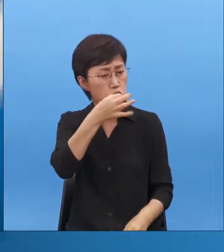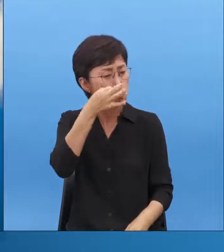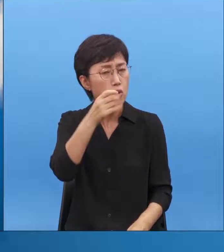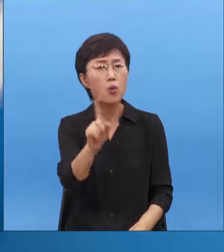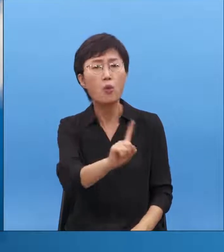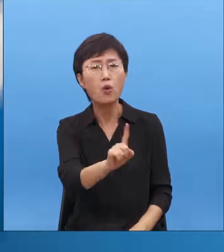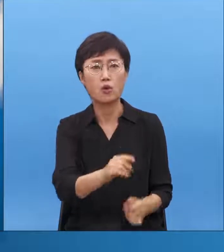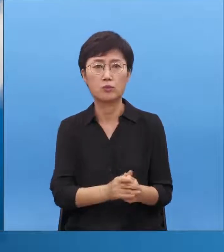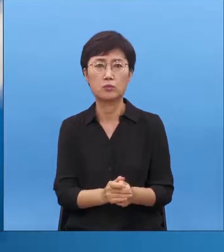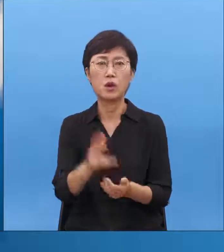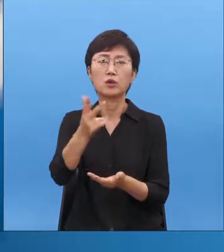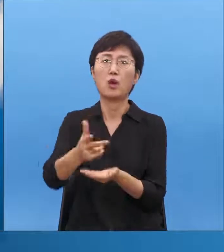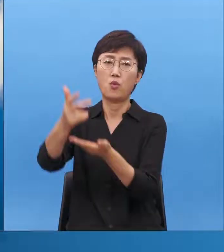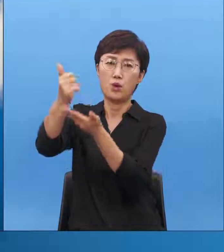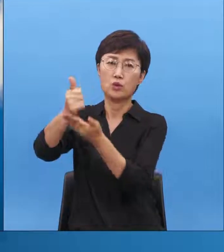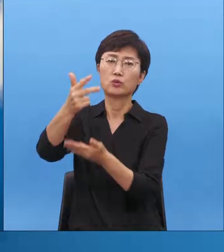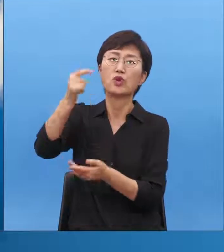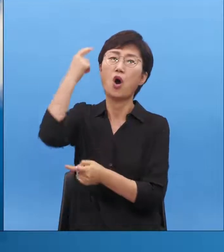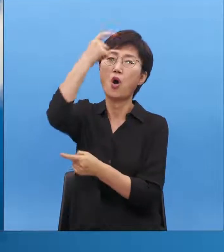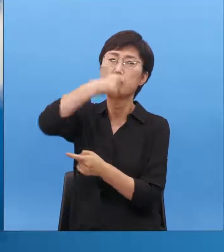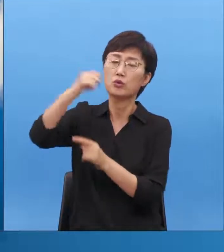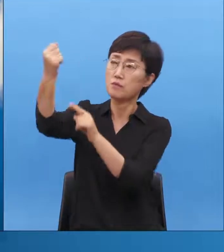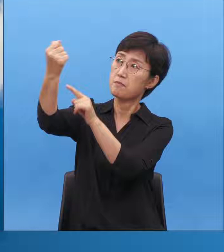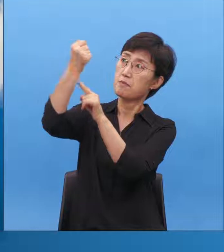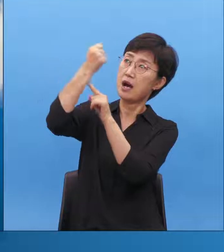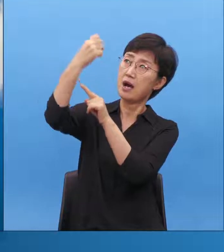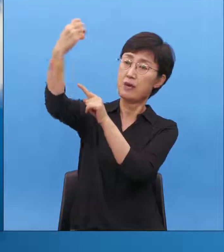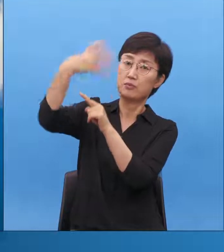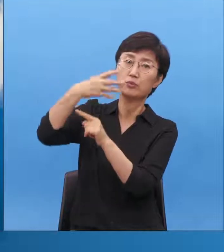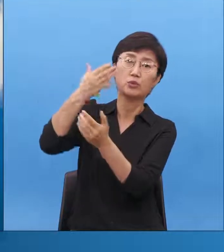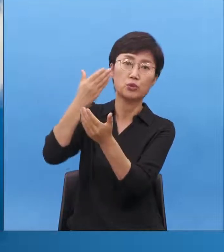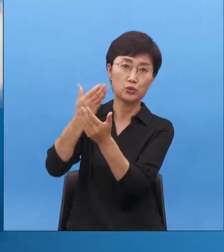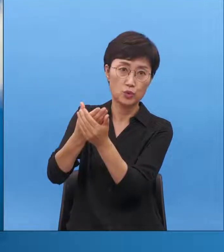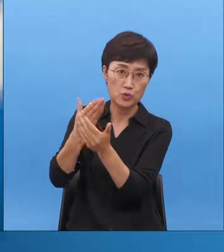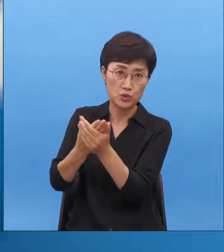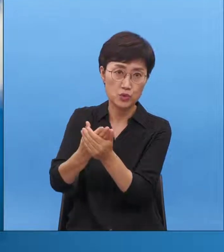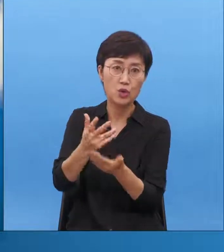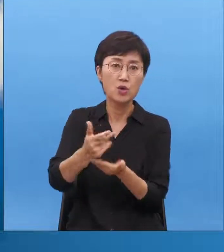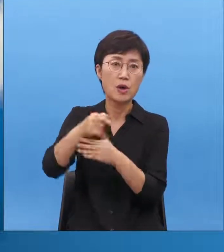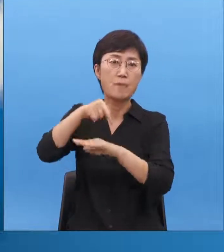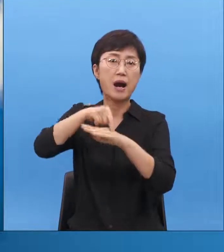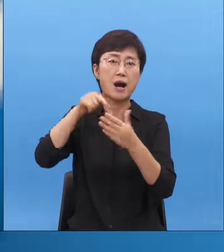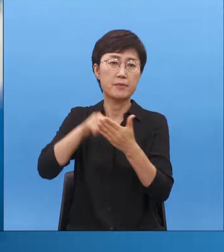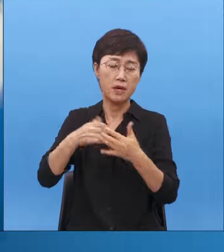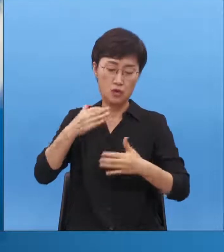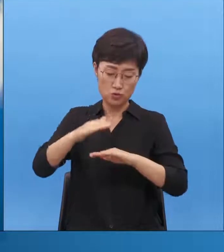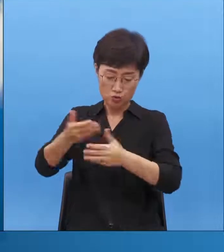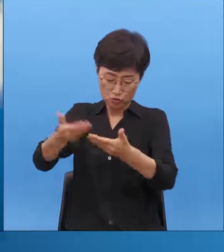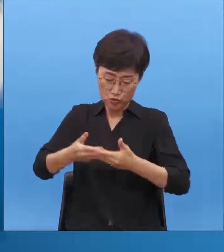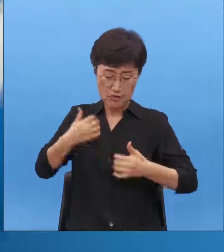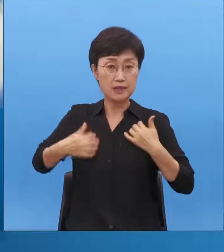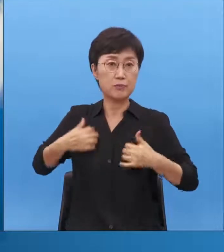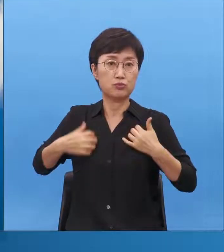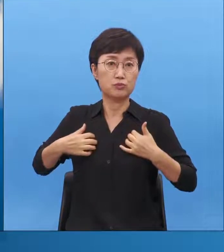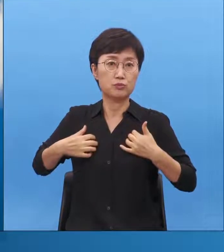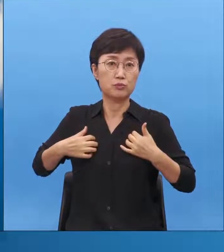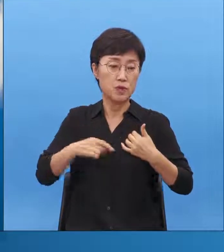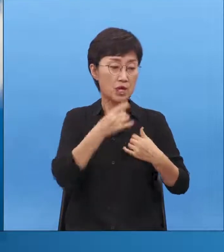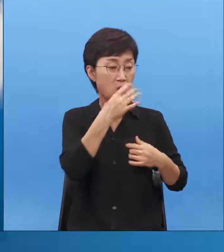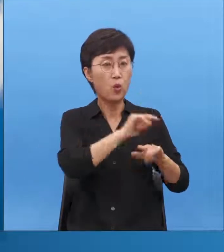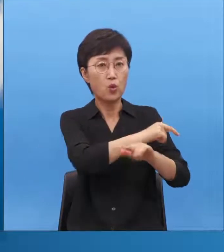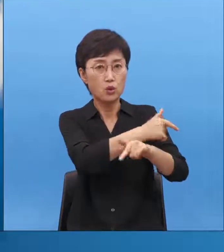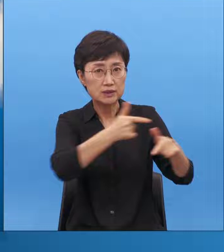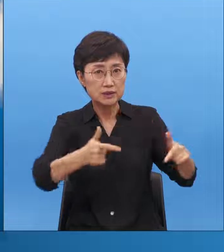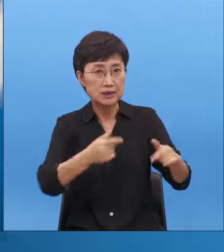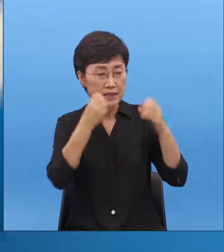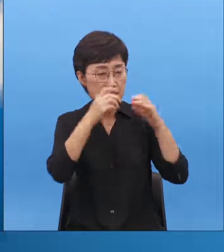누구냐 하오니. 여호와여 주의 얼굴을 들어 우리에게 비추소서. 주께서 내 마음에 두신 기쁨은 그들의